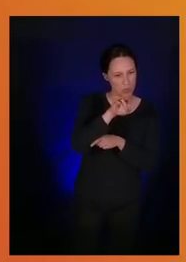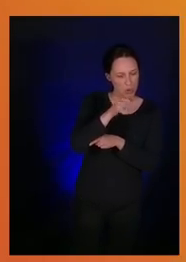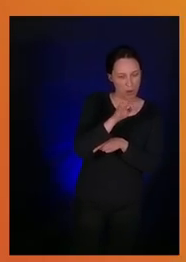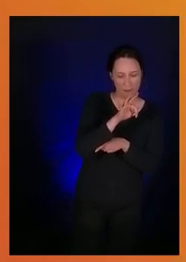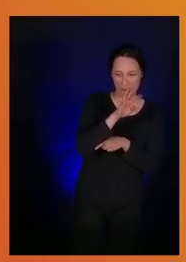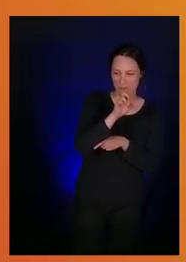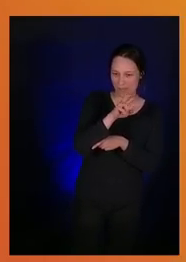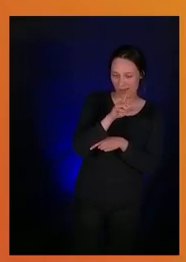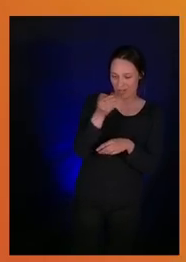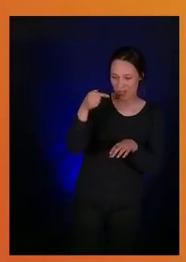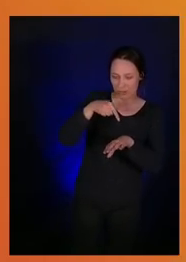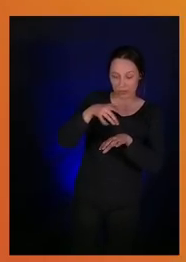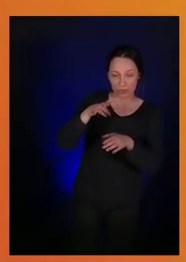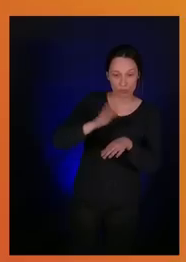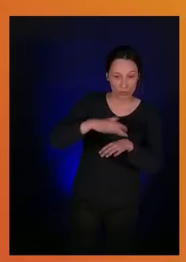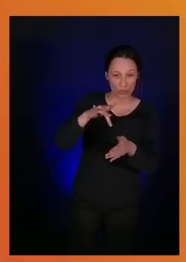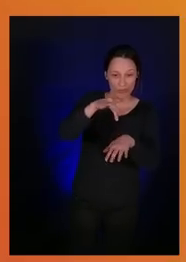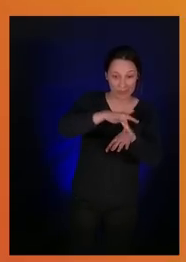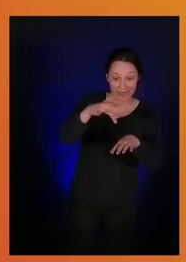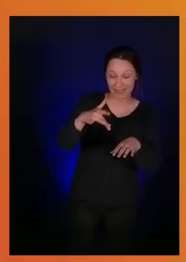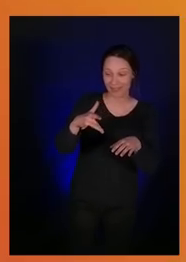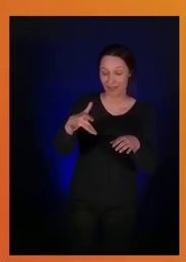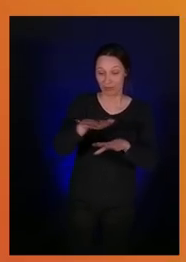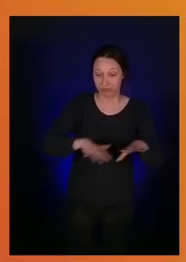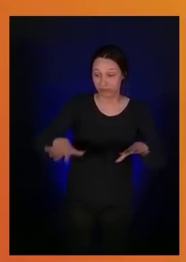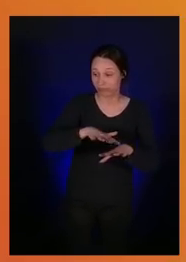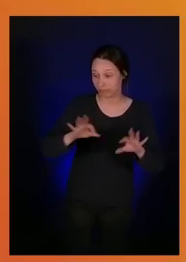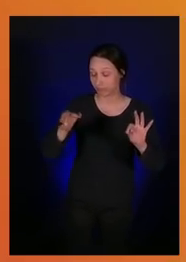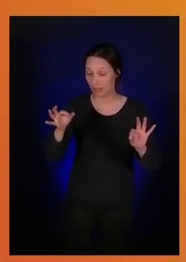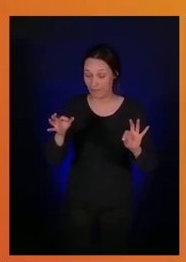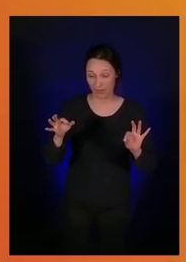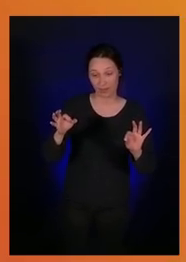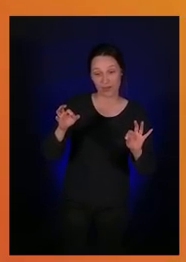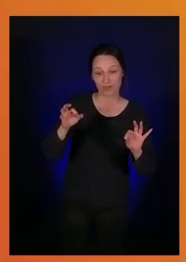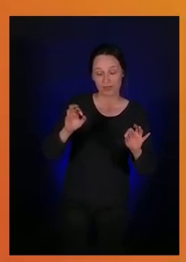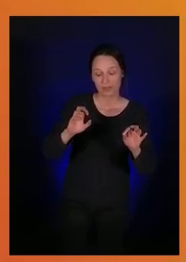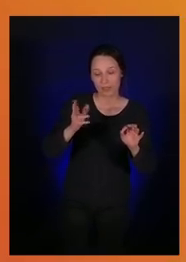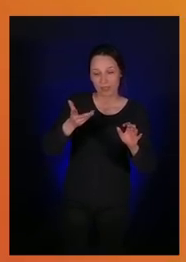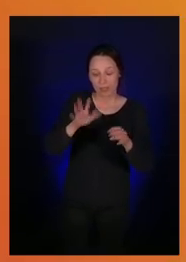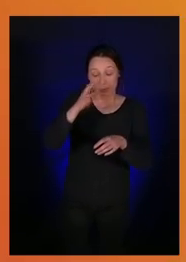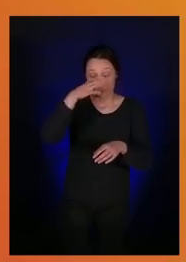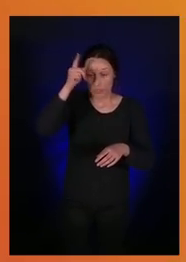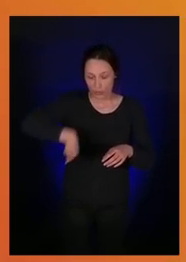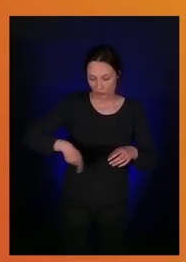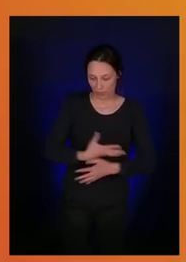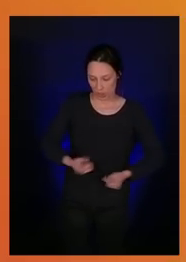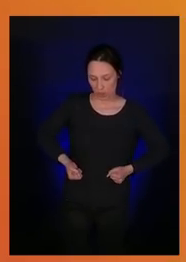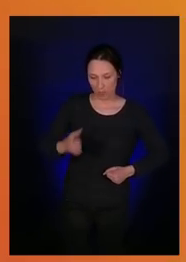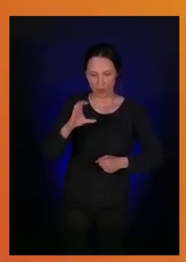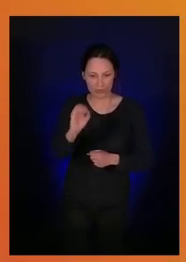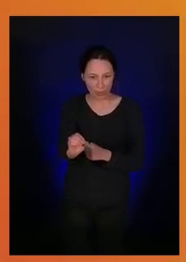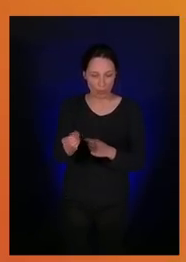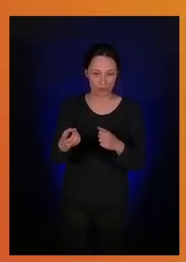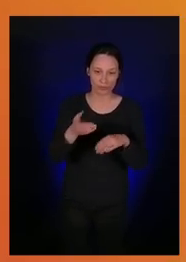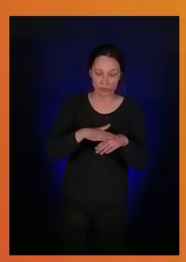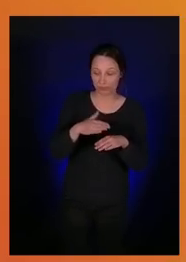engageait un travail commun sur les territoires zéro chômeur de longue durée. Depuis, nous n'avons eu aucun débat collectif sur ce sujet, malgré nos demandes et